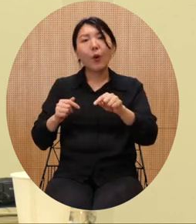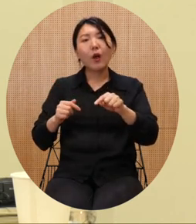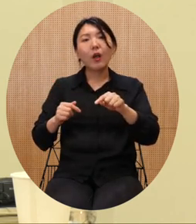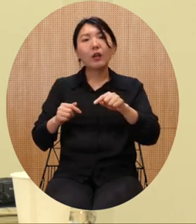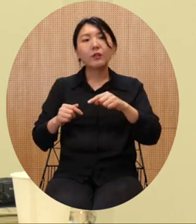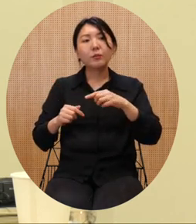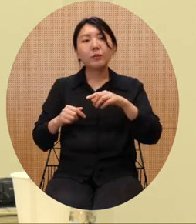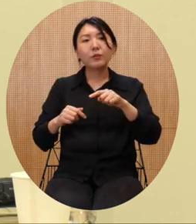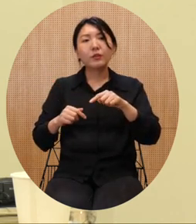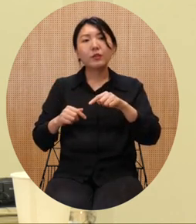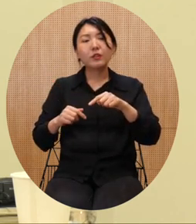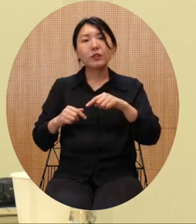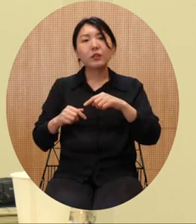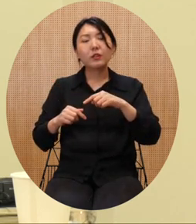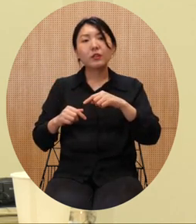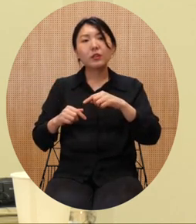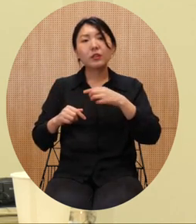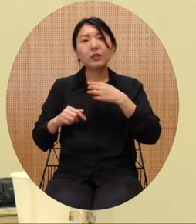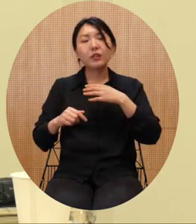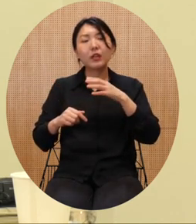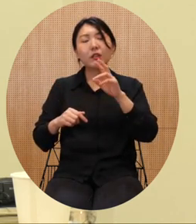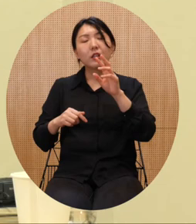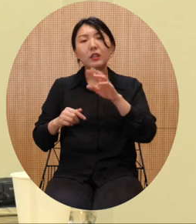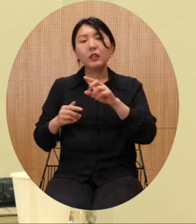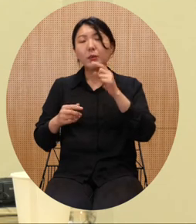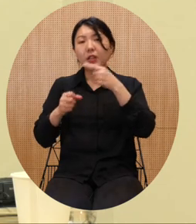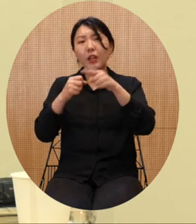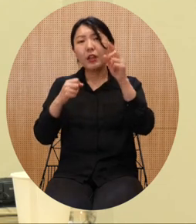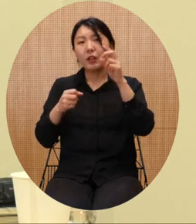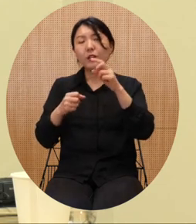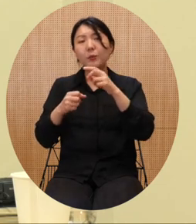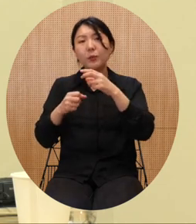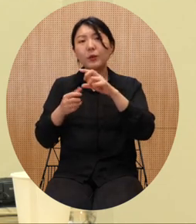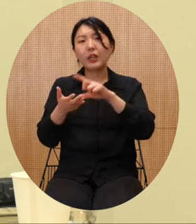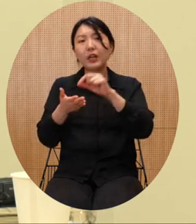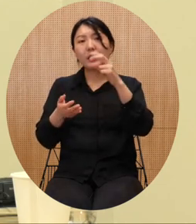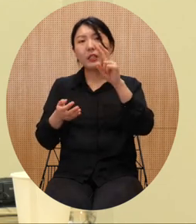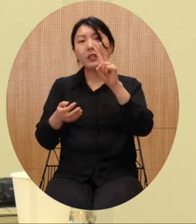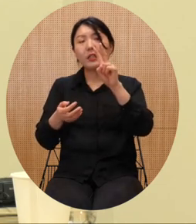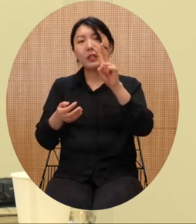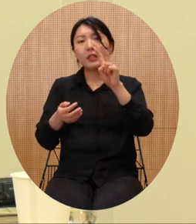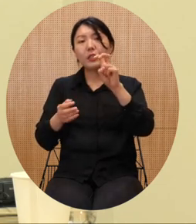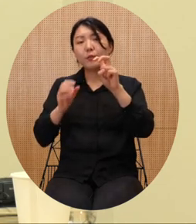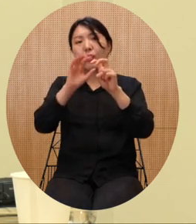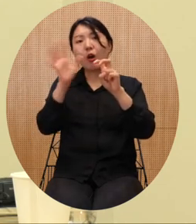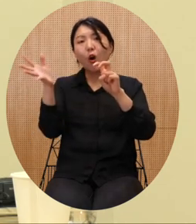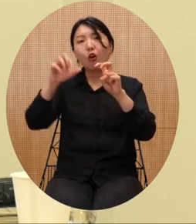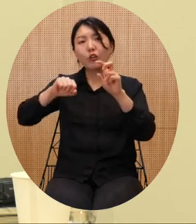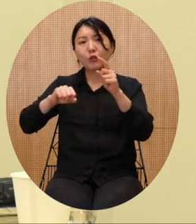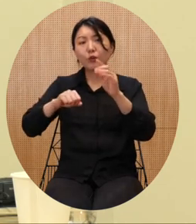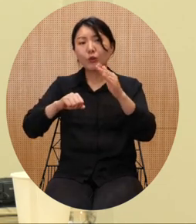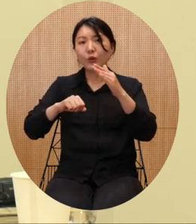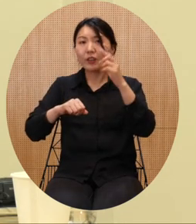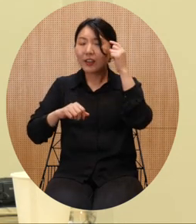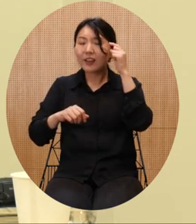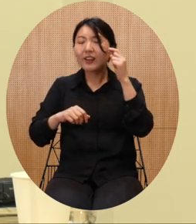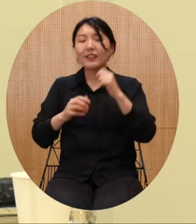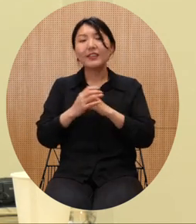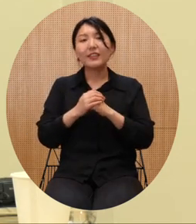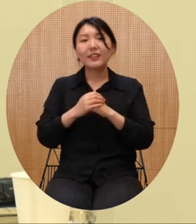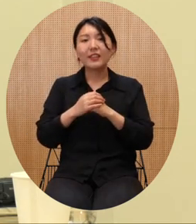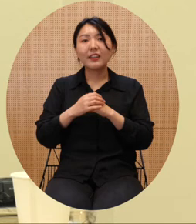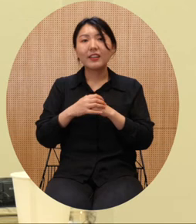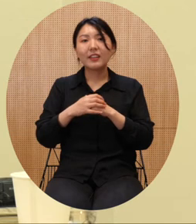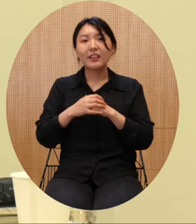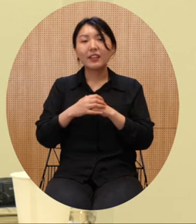보면 20억이면 충분히 시작할 것 같긴 한데 이 토론회를 예산 조사에서 안 봤으면 합니다.